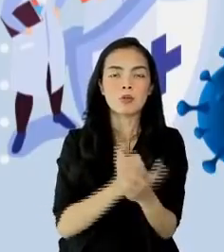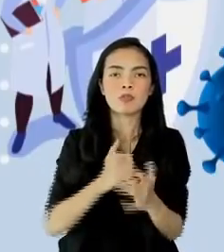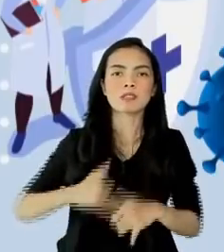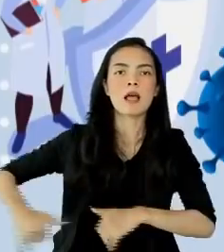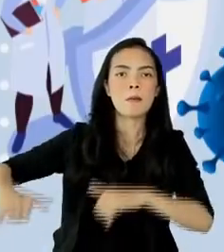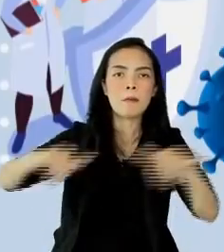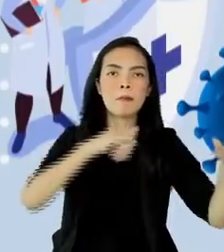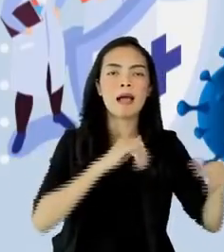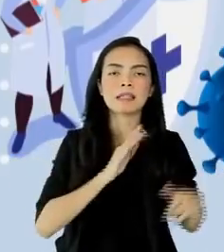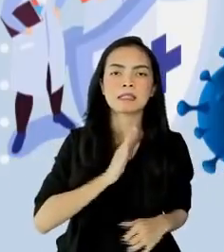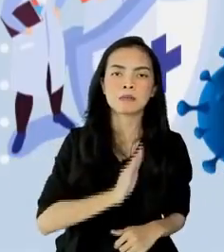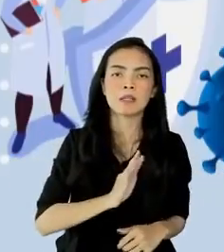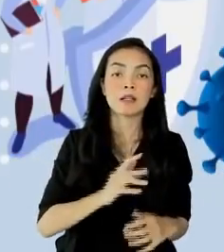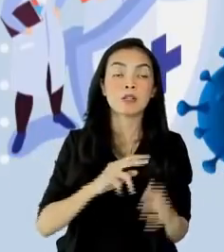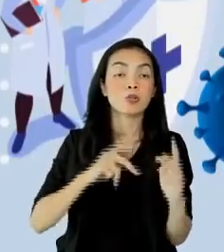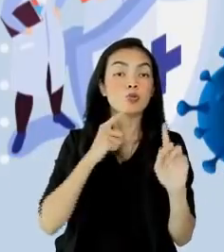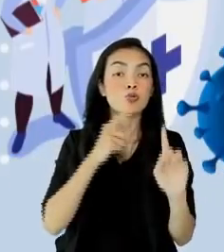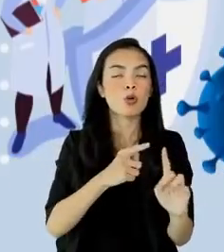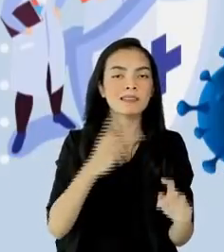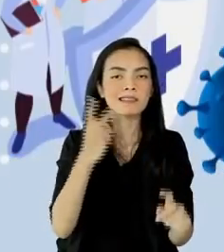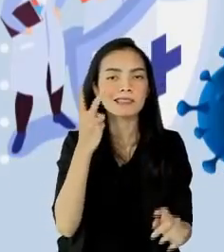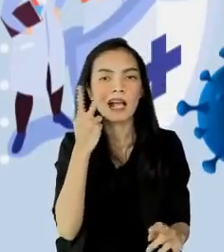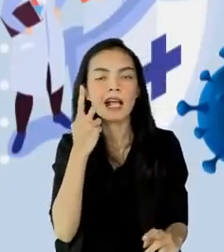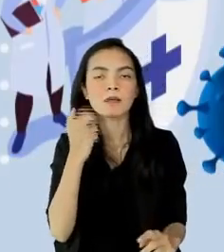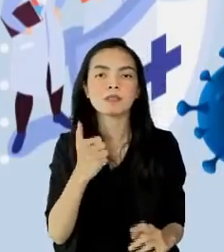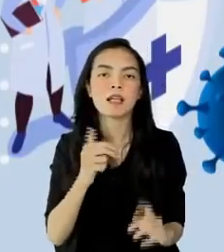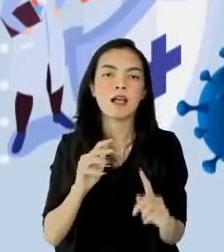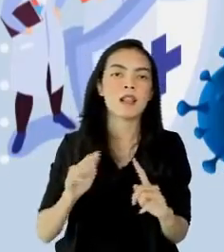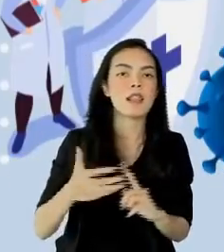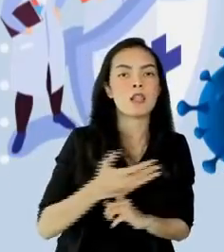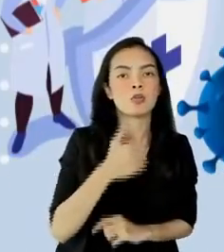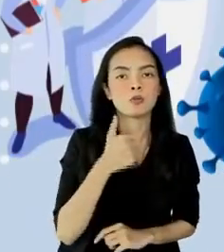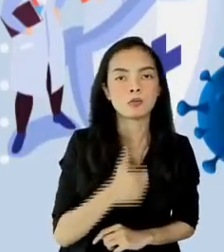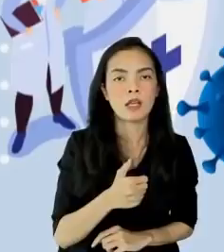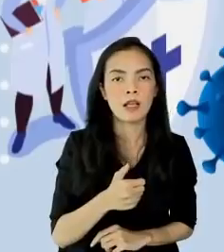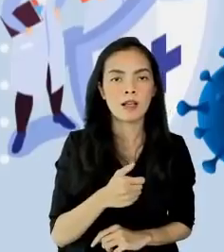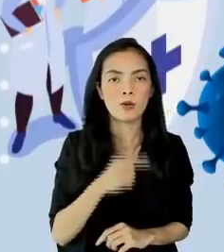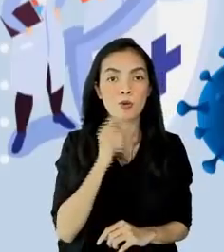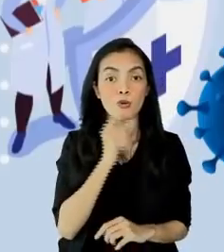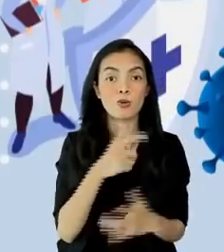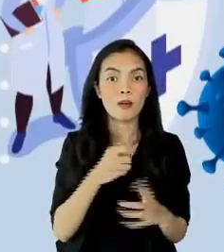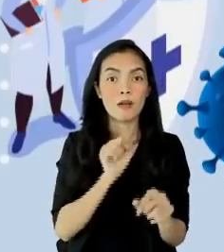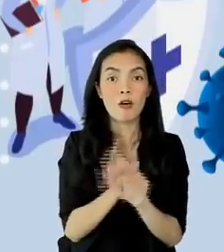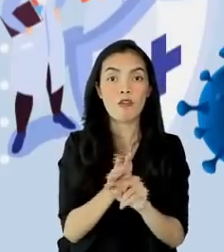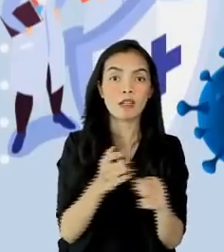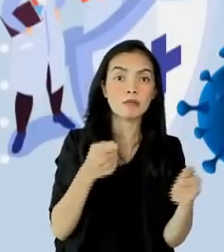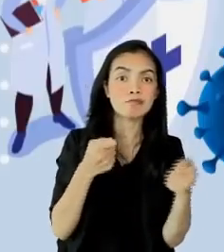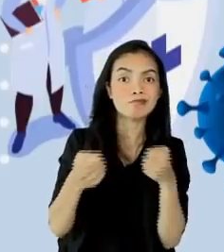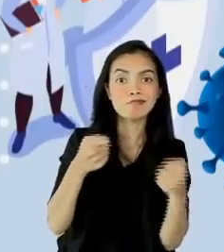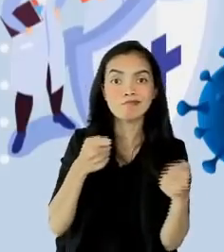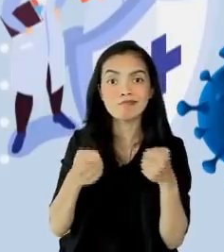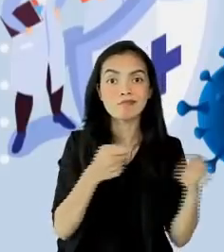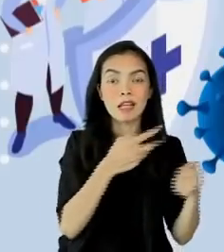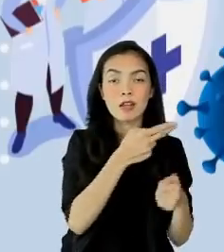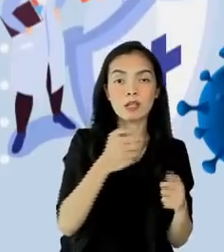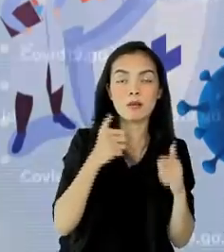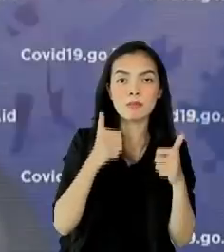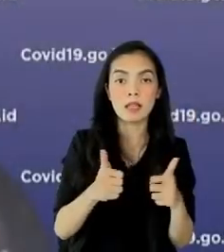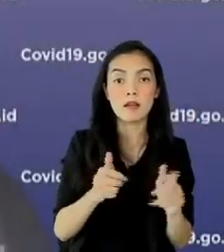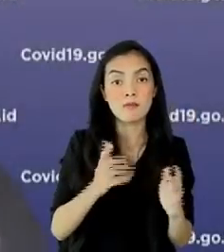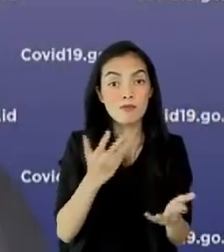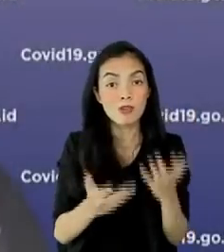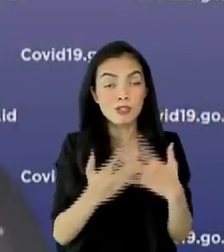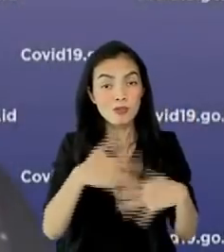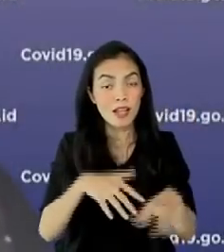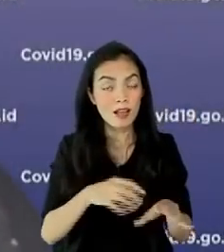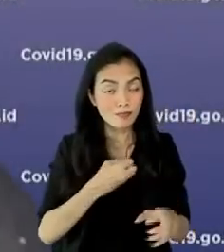kolektif agar kita semua sama-sama terjaga dan terlindungi, terutama dalam rangka mengendalikan COVID-19 di Indonesia. Mungkin itu